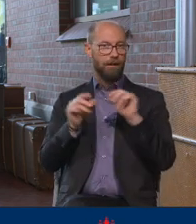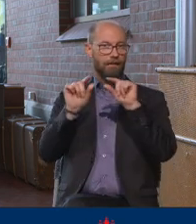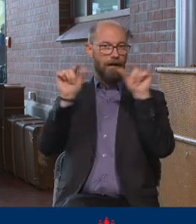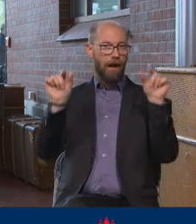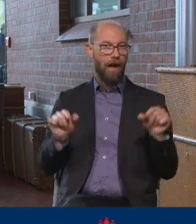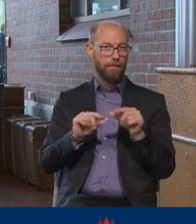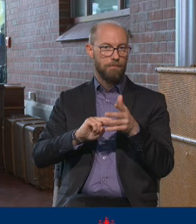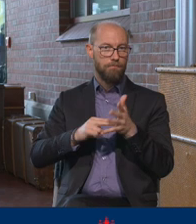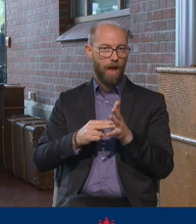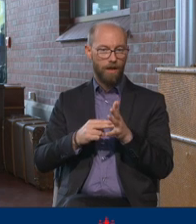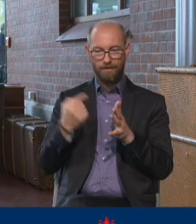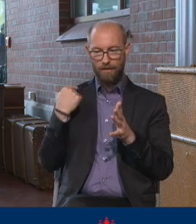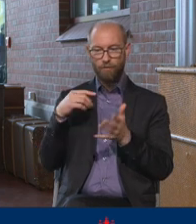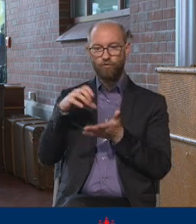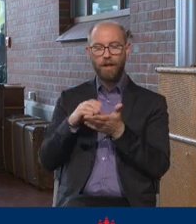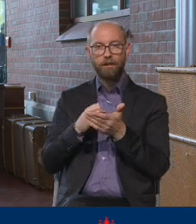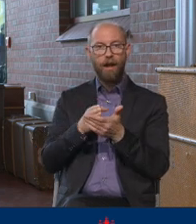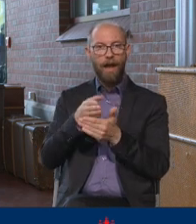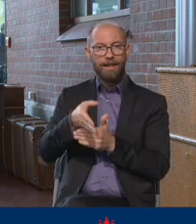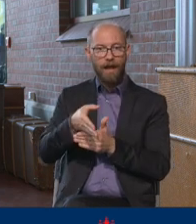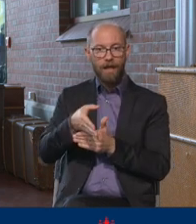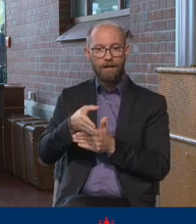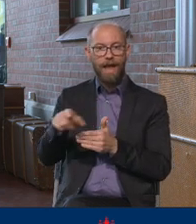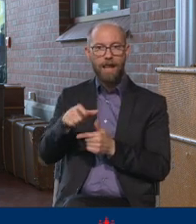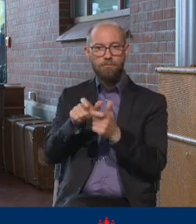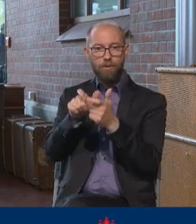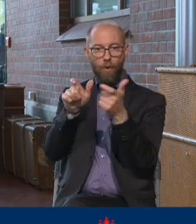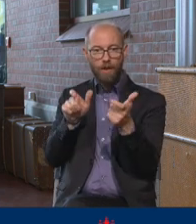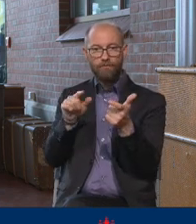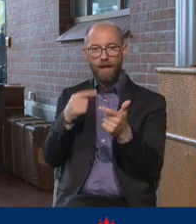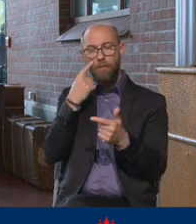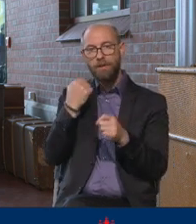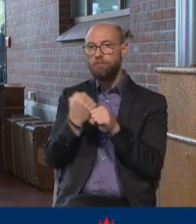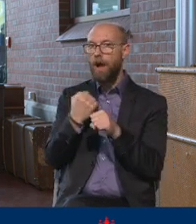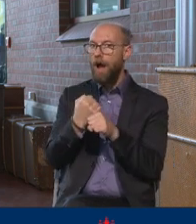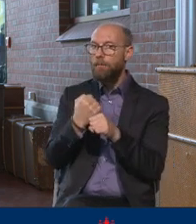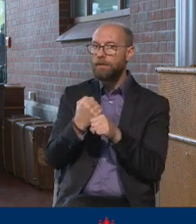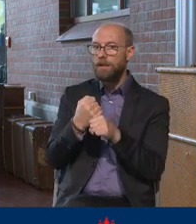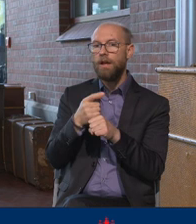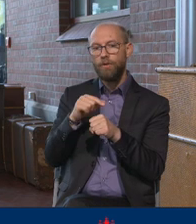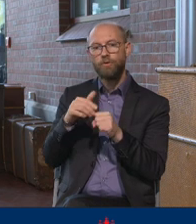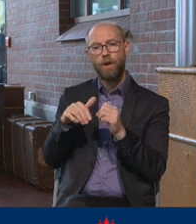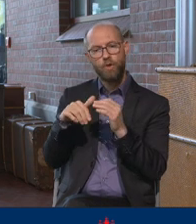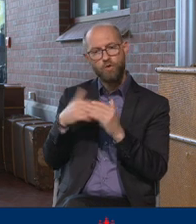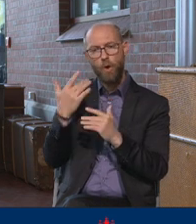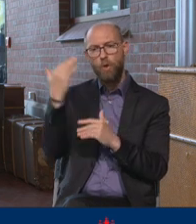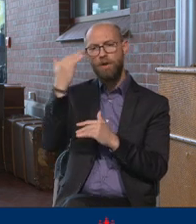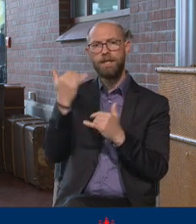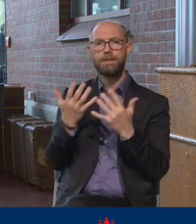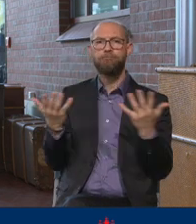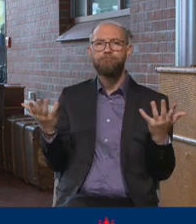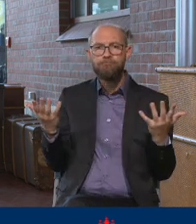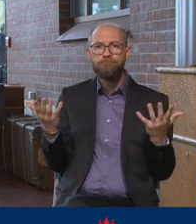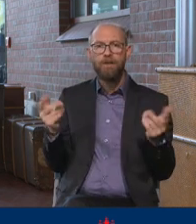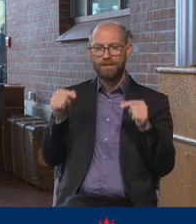des stadteingangs elbbrücken aufgesetzt haben und bearbeiten zurzeit haben wir uns eigentlich noch mal wieder neu die frage gestellt was ist hier eigentlich